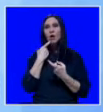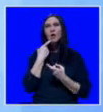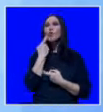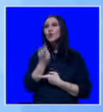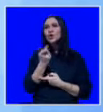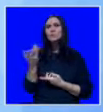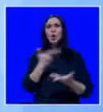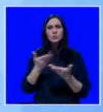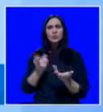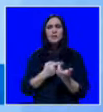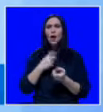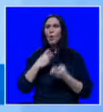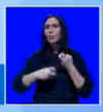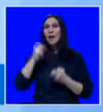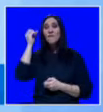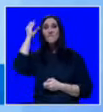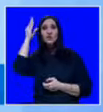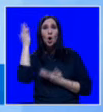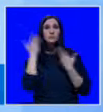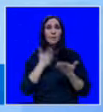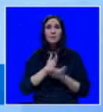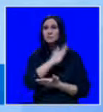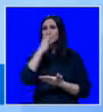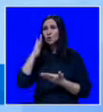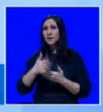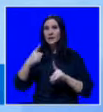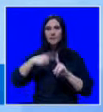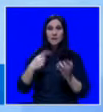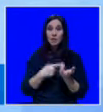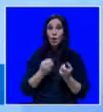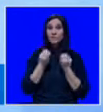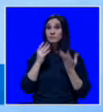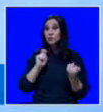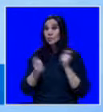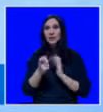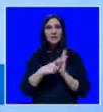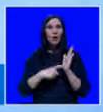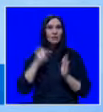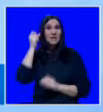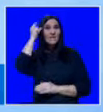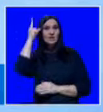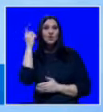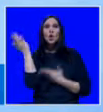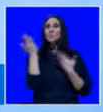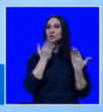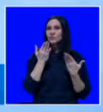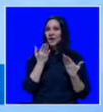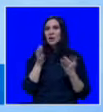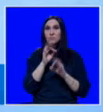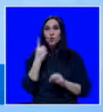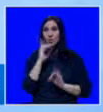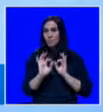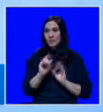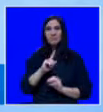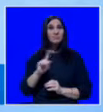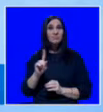няколко проблема на висшето образование, а през последните месеци няколко възможни промени на закона за висше образование. В нито един момент